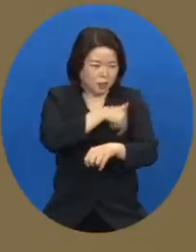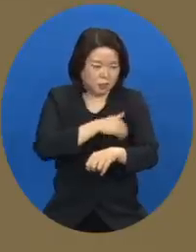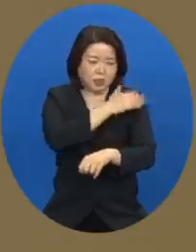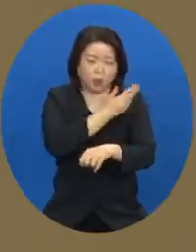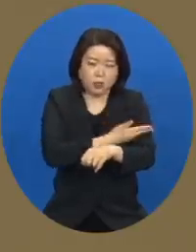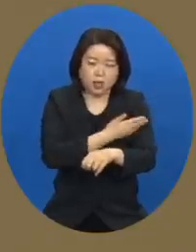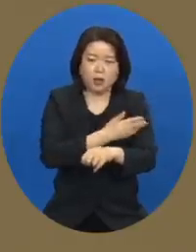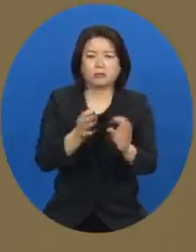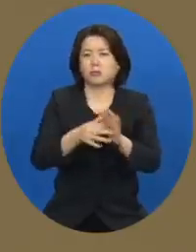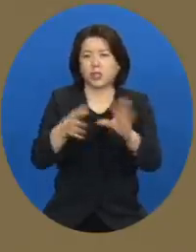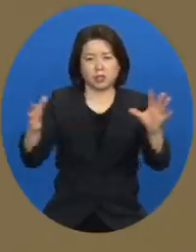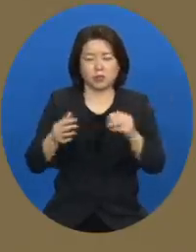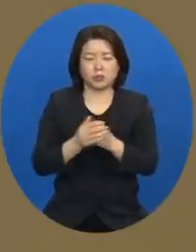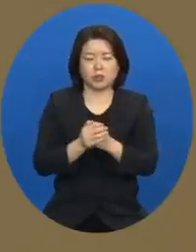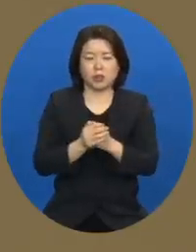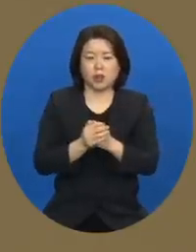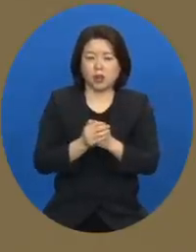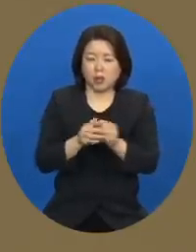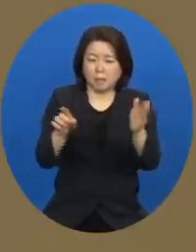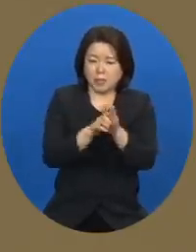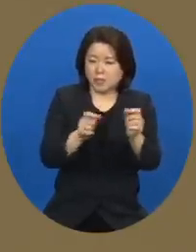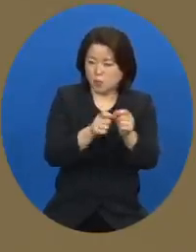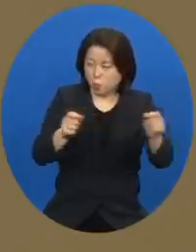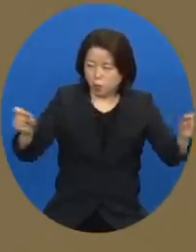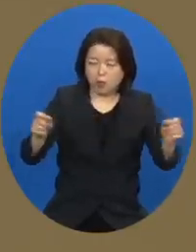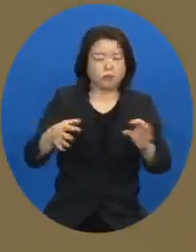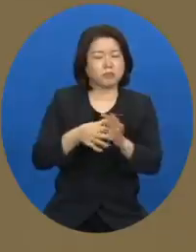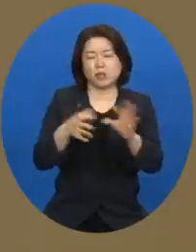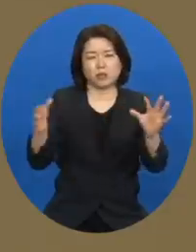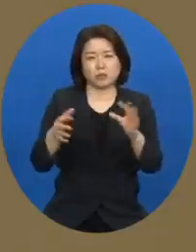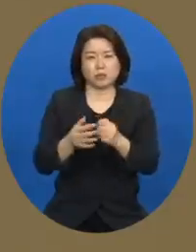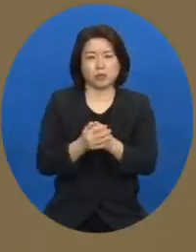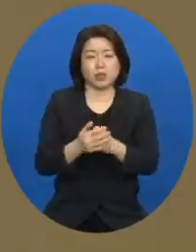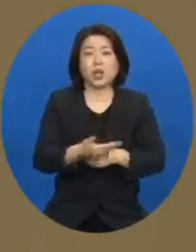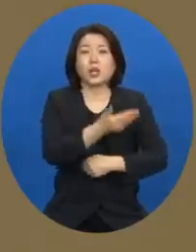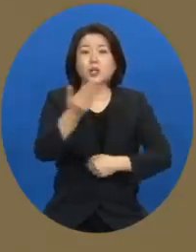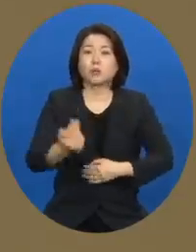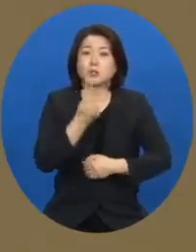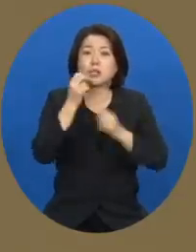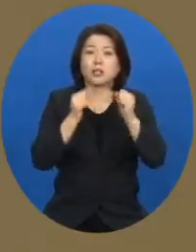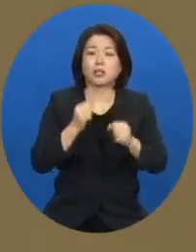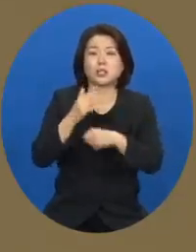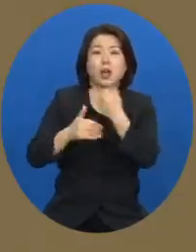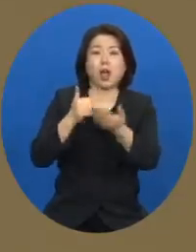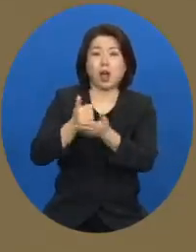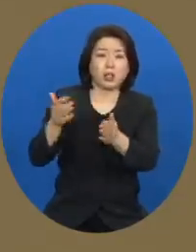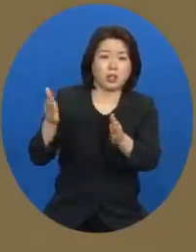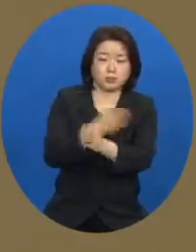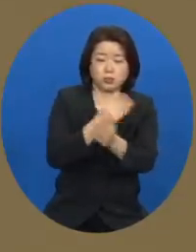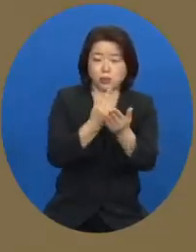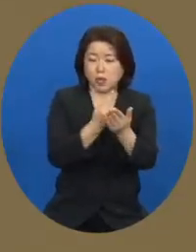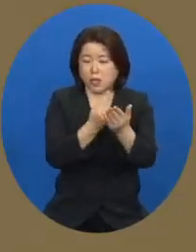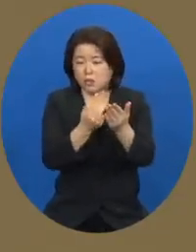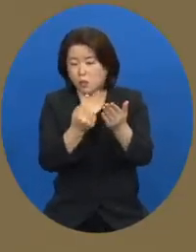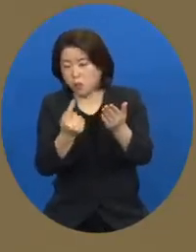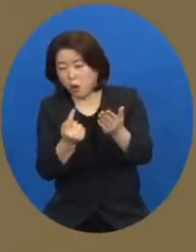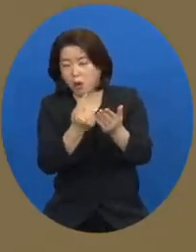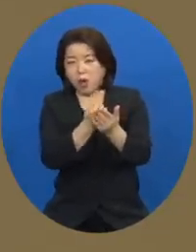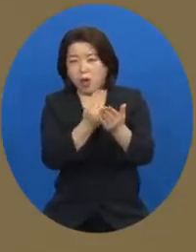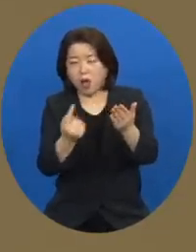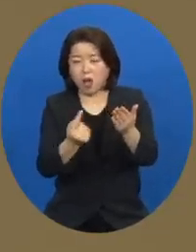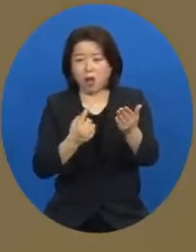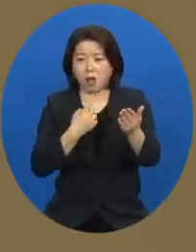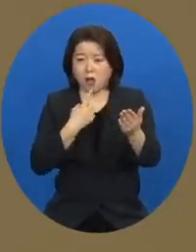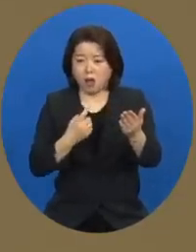여러분이 얼만큼 예수를 믿었든지 상관없이 여러분은 살아계신 하나님에게서 떨어지고 있는